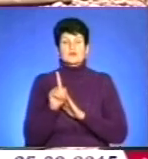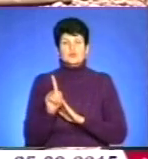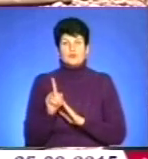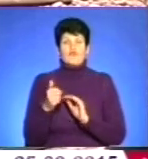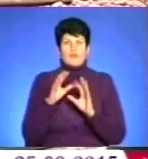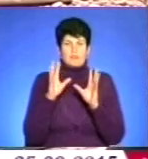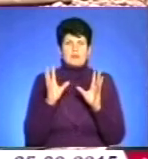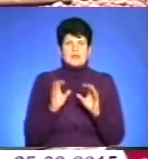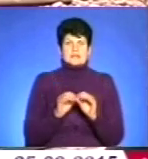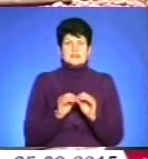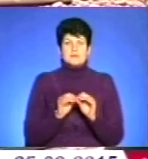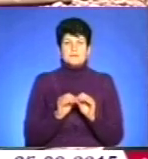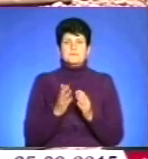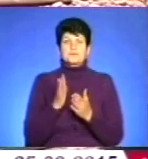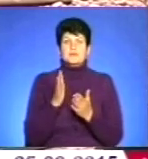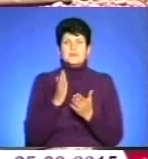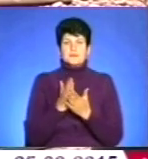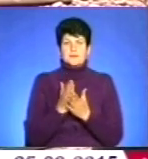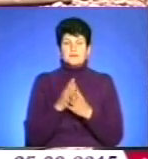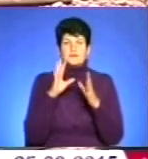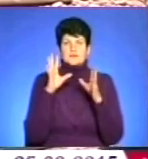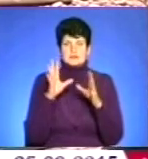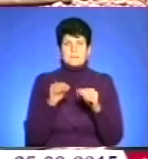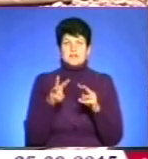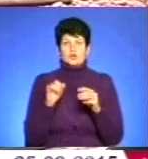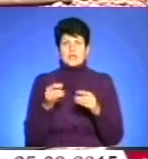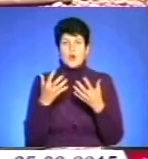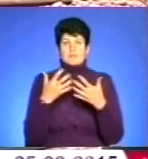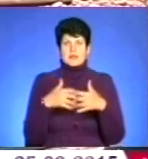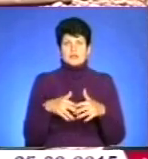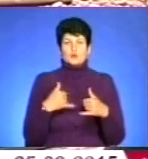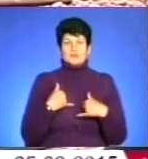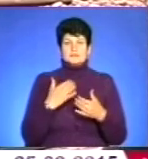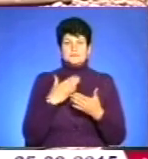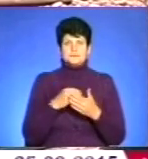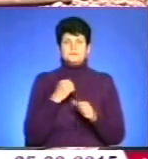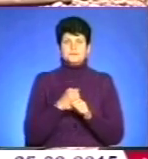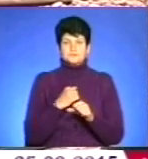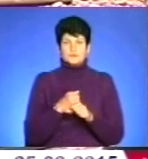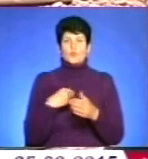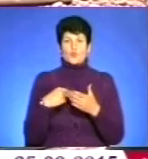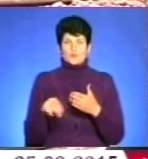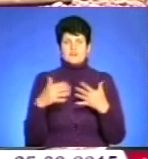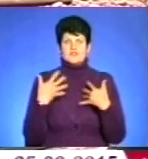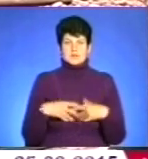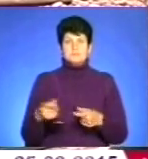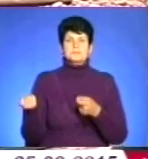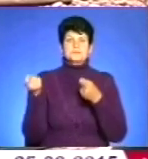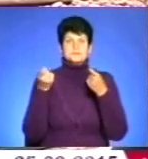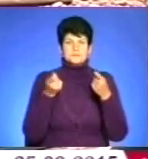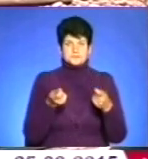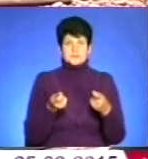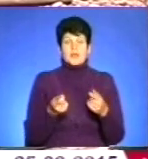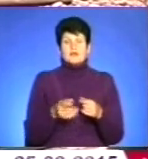Ми вже, в принципі, володіємо всіми методиками і обладнання вже у нас функціонує, воно вже куплене, завезене, але,